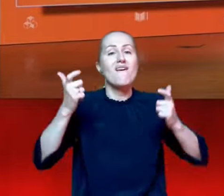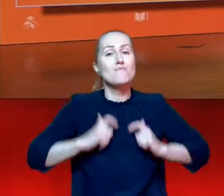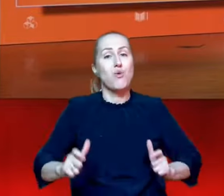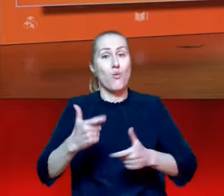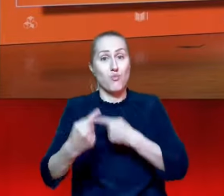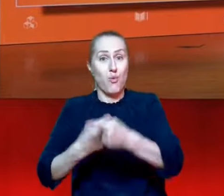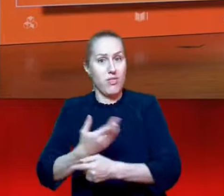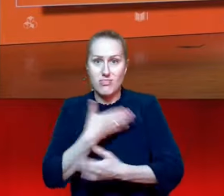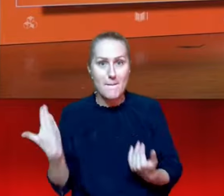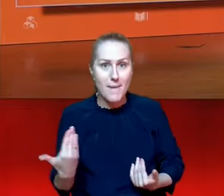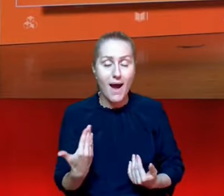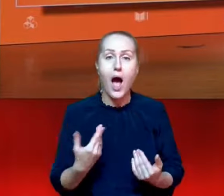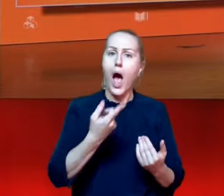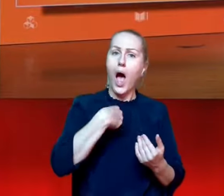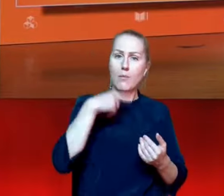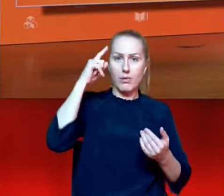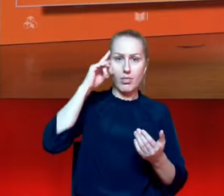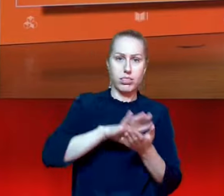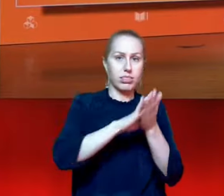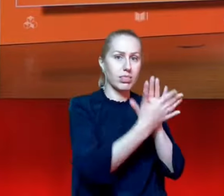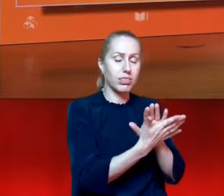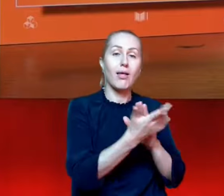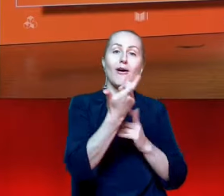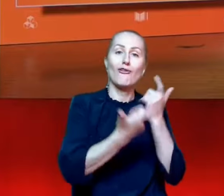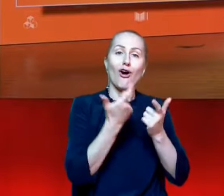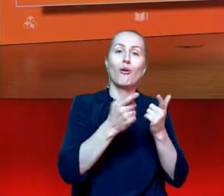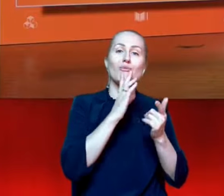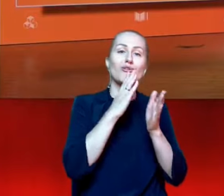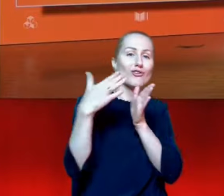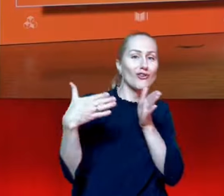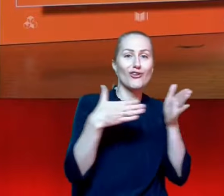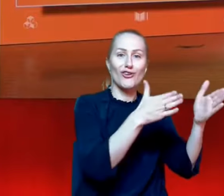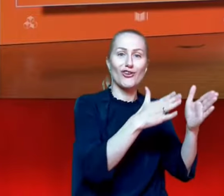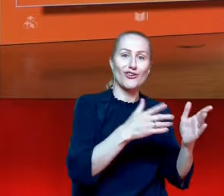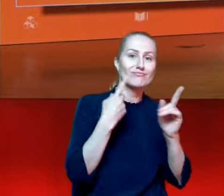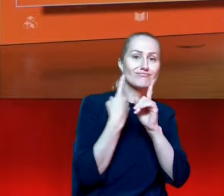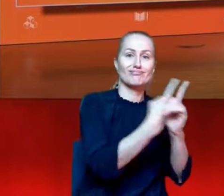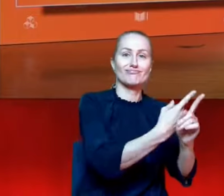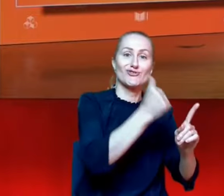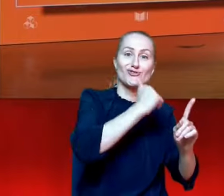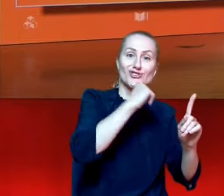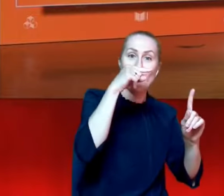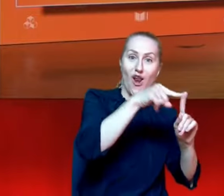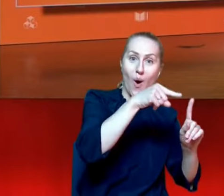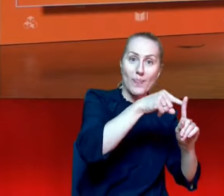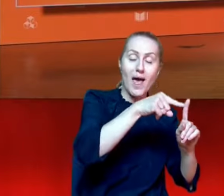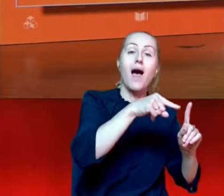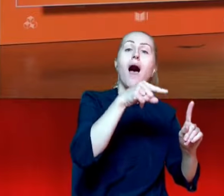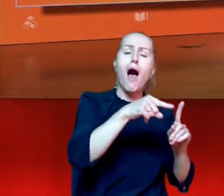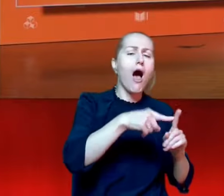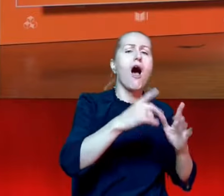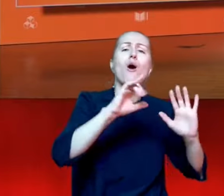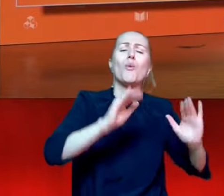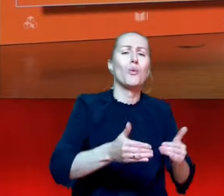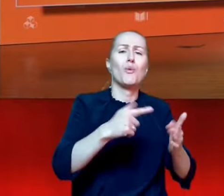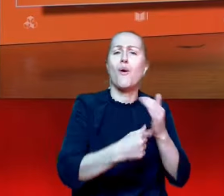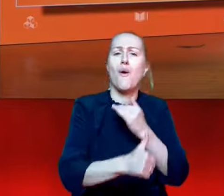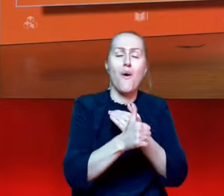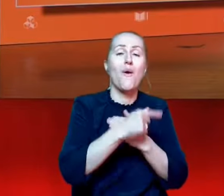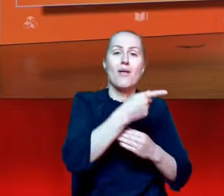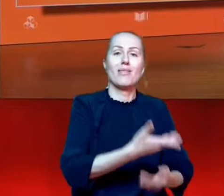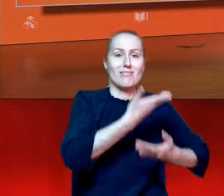troszkę idziemy teraz w stronę tak zwanego zielonego, mówiąc bardzo krótko i zwięźle, to co daje nam i